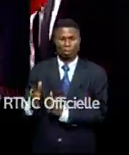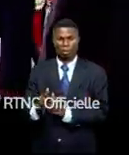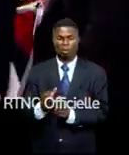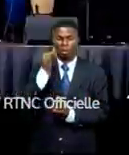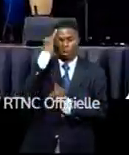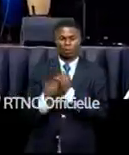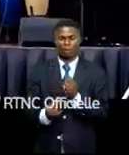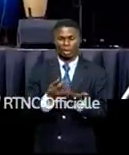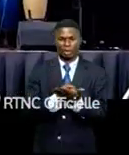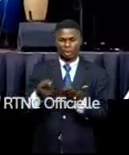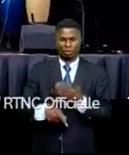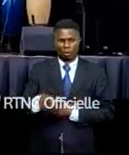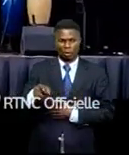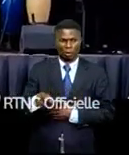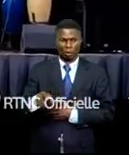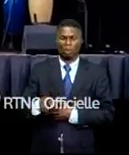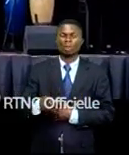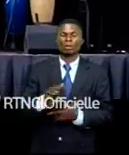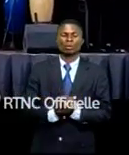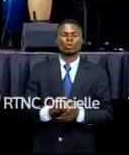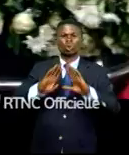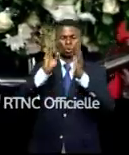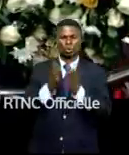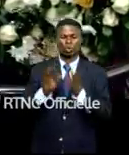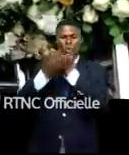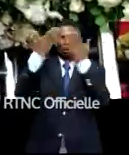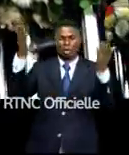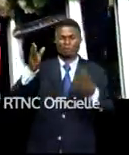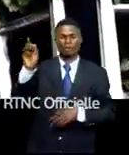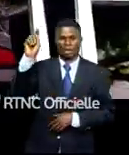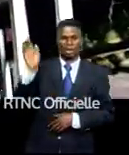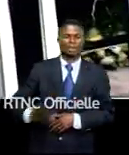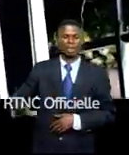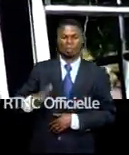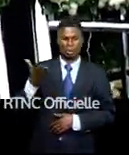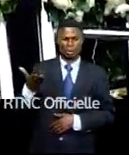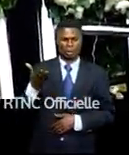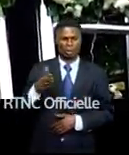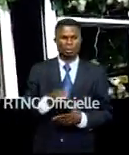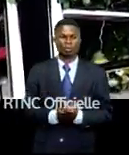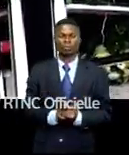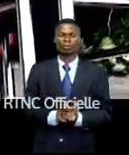de semaine, après des hommages des forces vives dans d'autres villes de la Tanzanie.